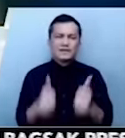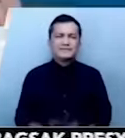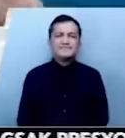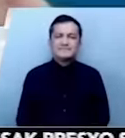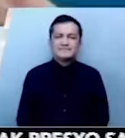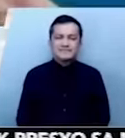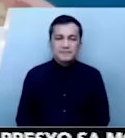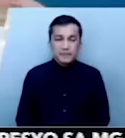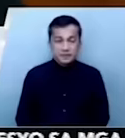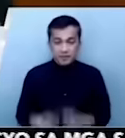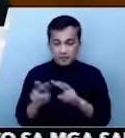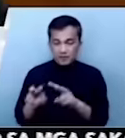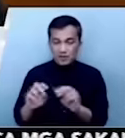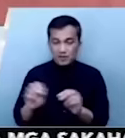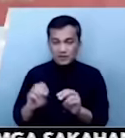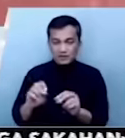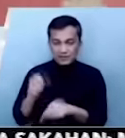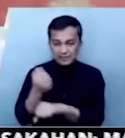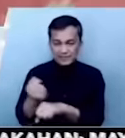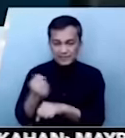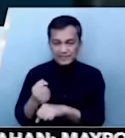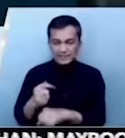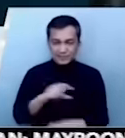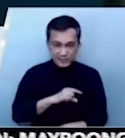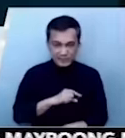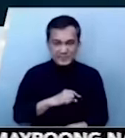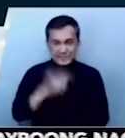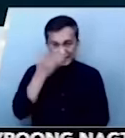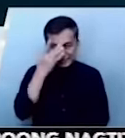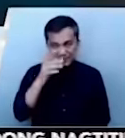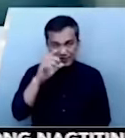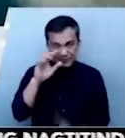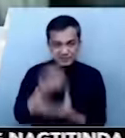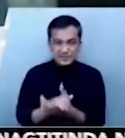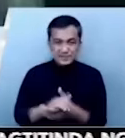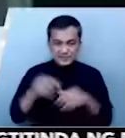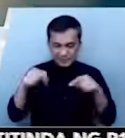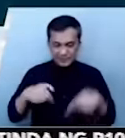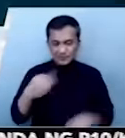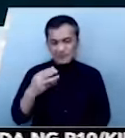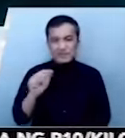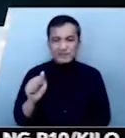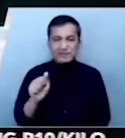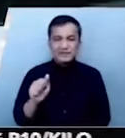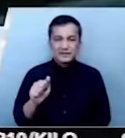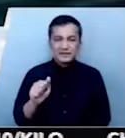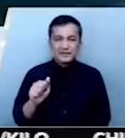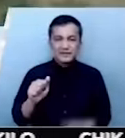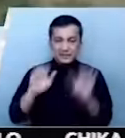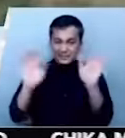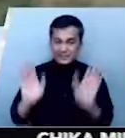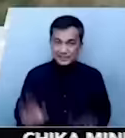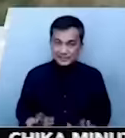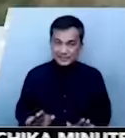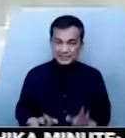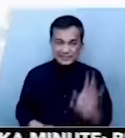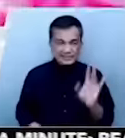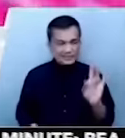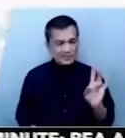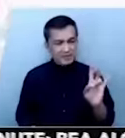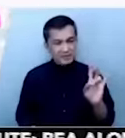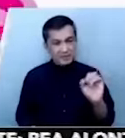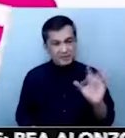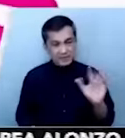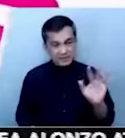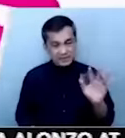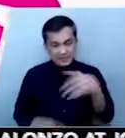Walang Matigas na Pulis sa Matinik na Misis dito sa GMA tuwing Linggo, 7:15 ng gabi